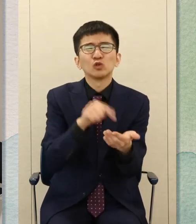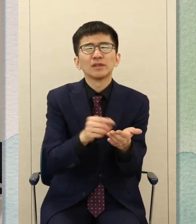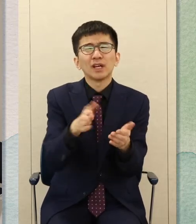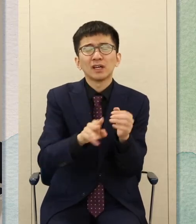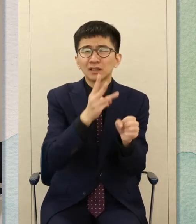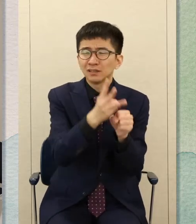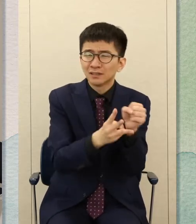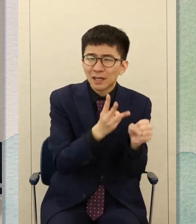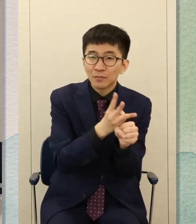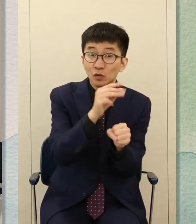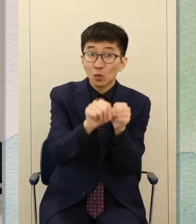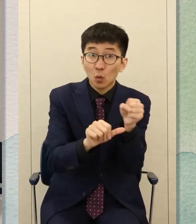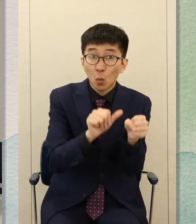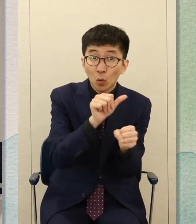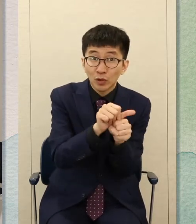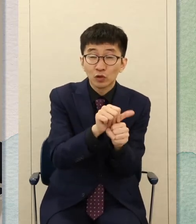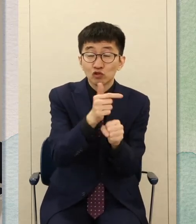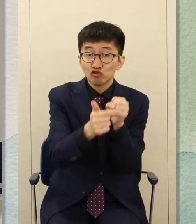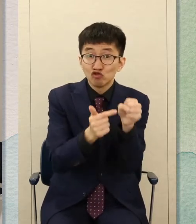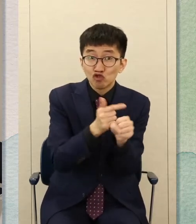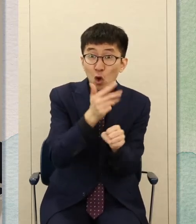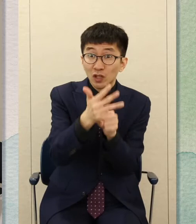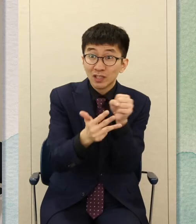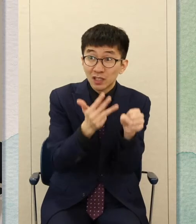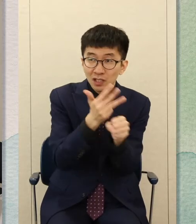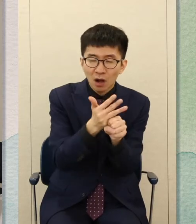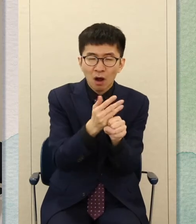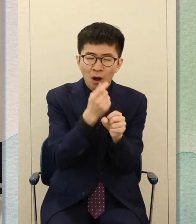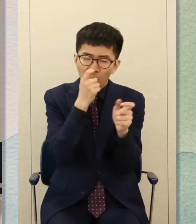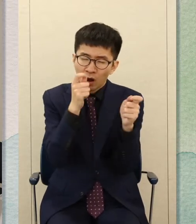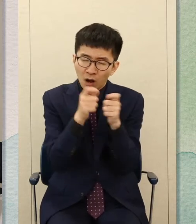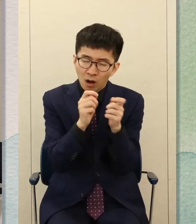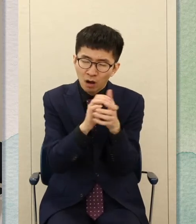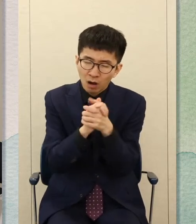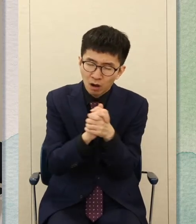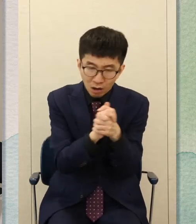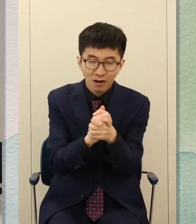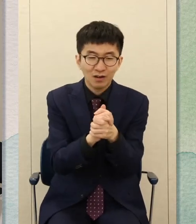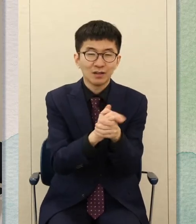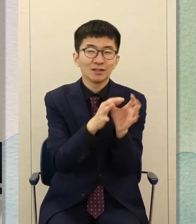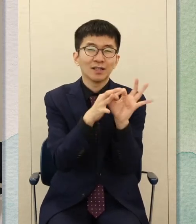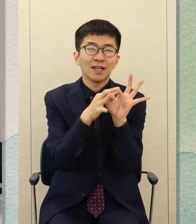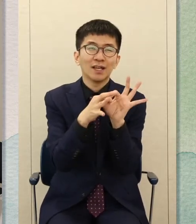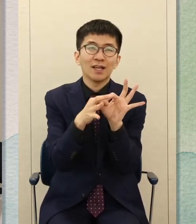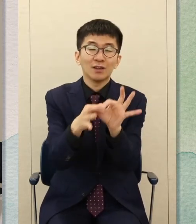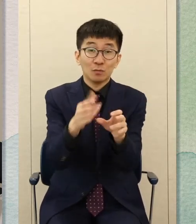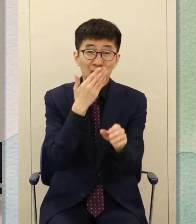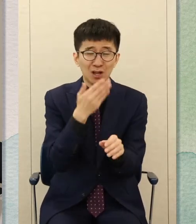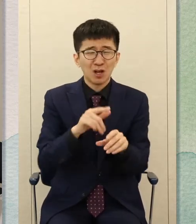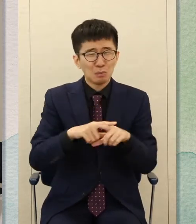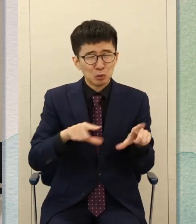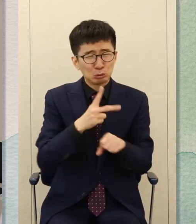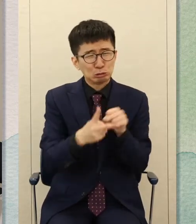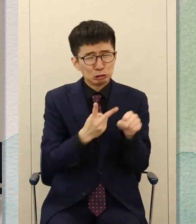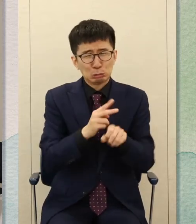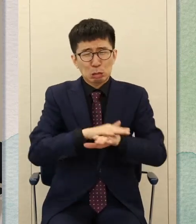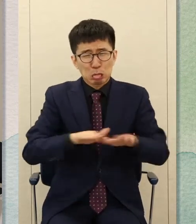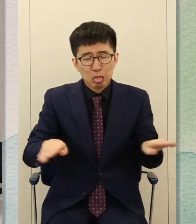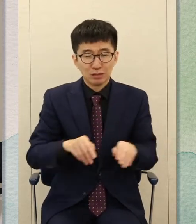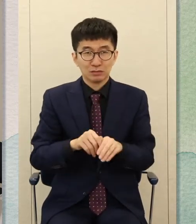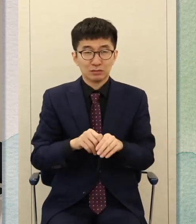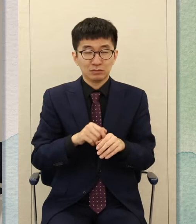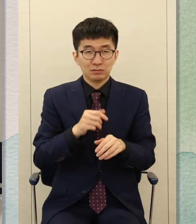5년 되면 절대 흩어지지 않습니다. 계속해요. 예, 3년, 5년 가기가 어렵긴 하지만요.